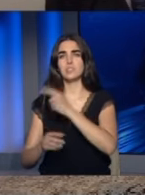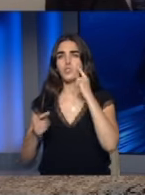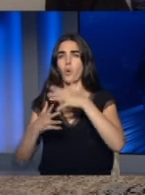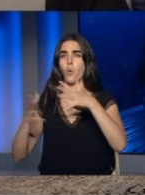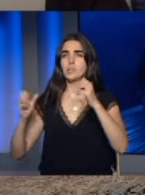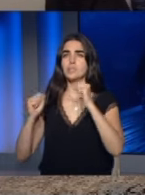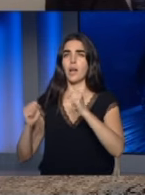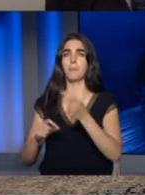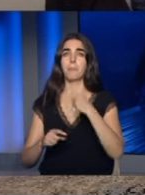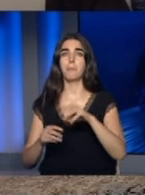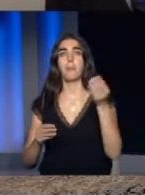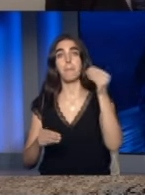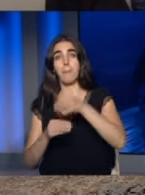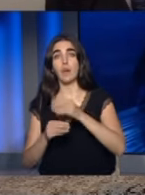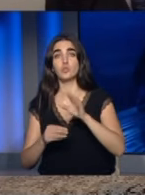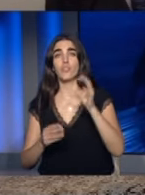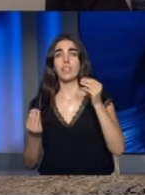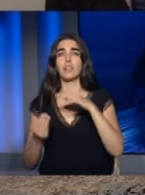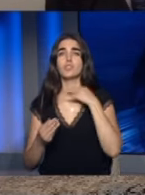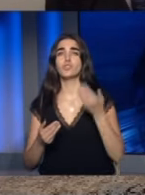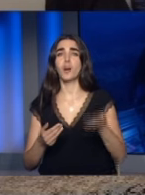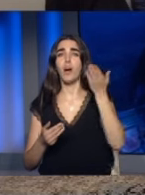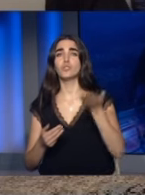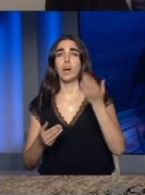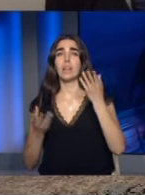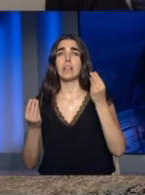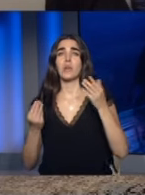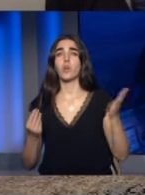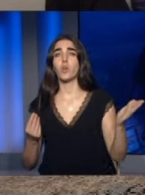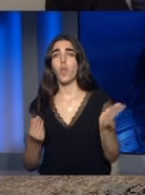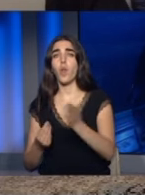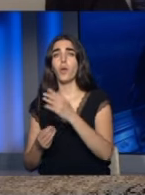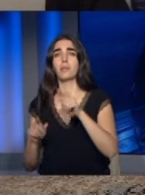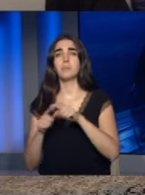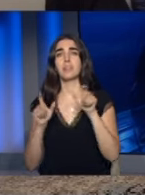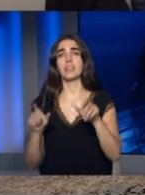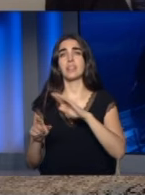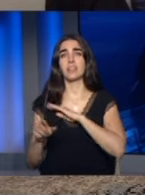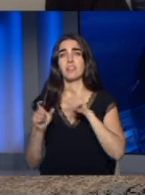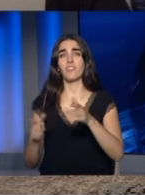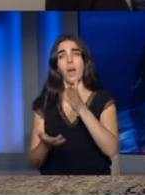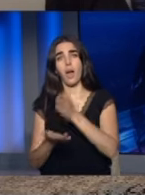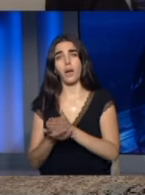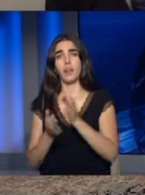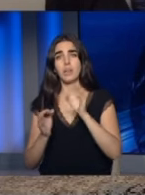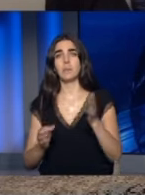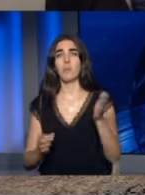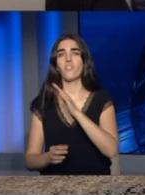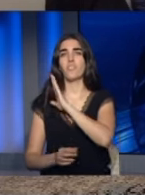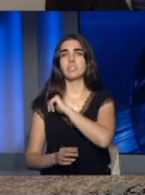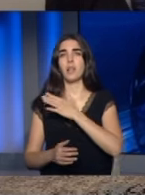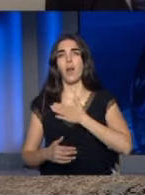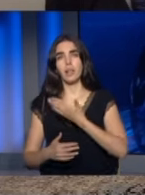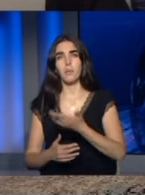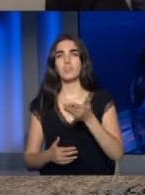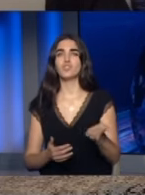فلسطين واضاف ان الراحل هو من الشهداء ان كل من حمل لواء الدفاع عن قضايا الحق واهمها قضيه فلسطين يعتبر